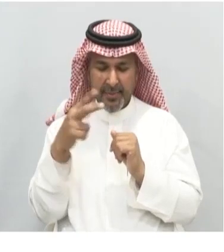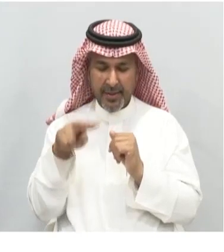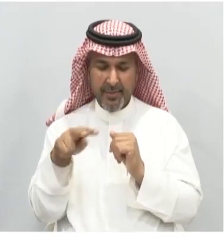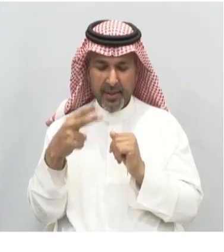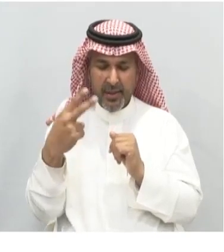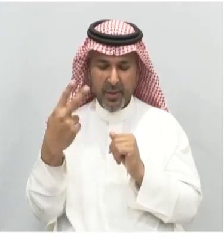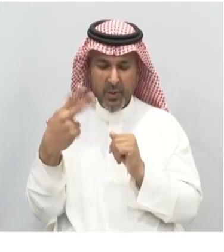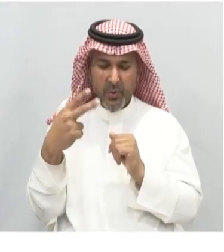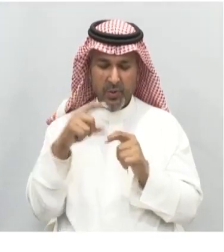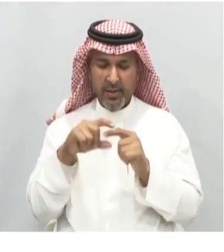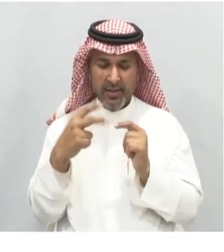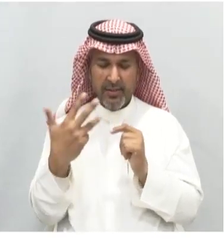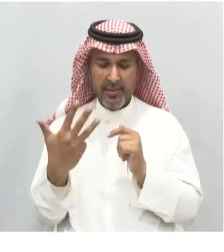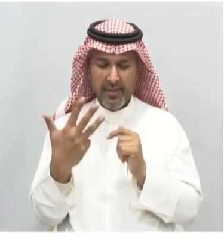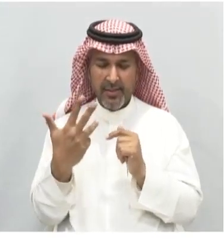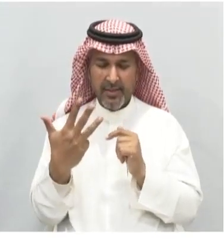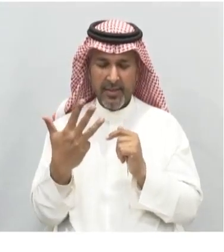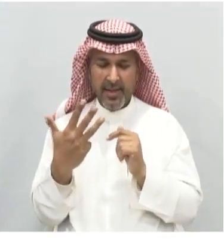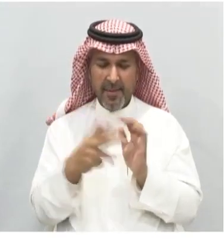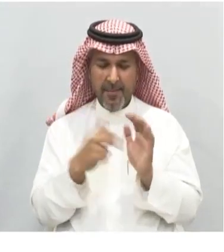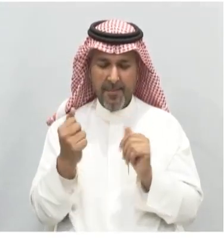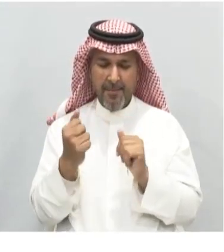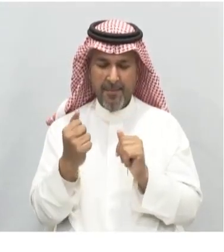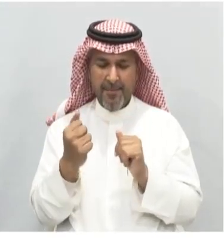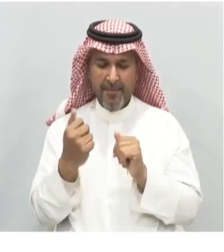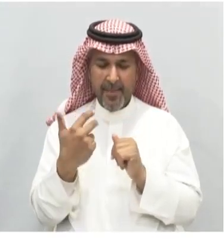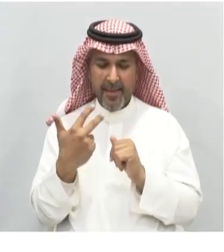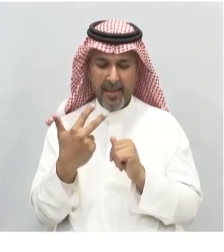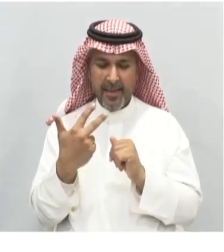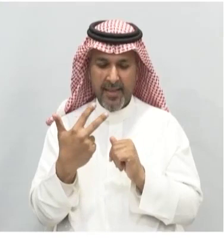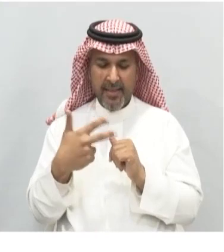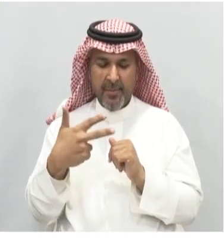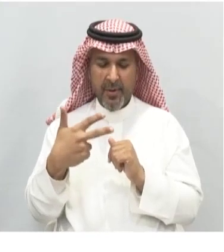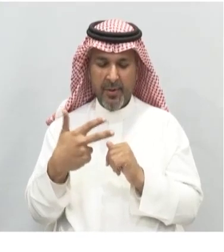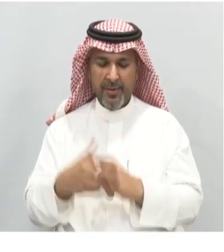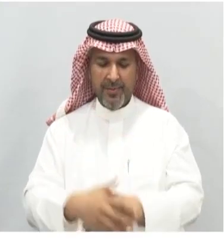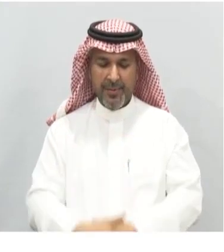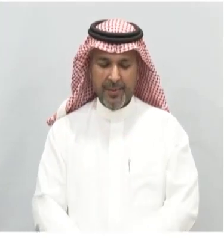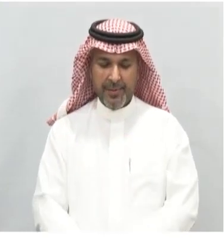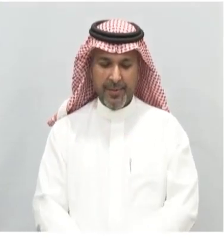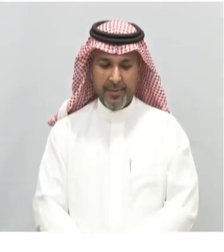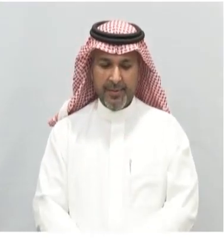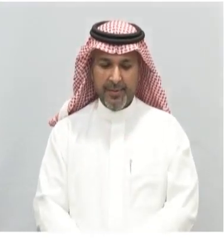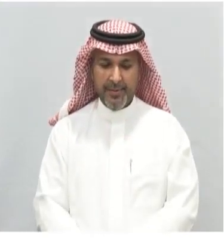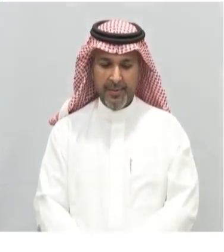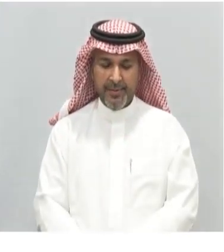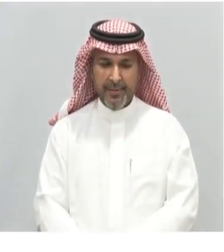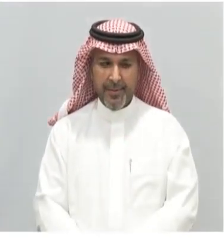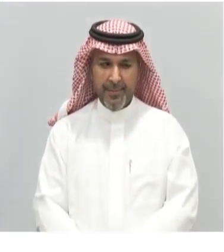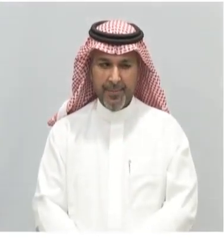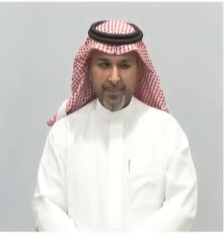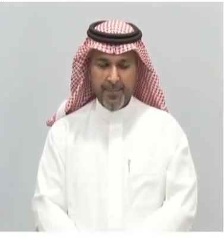تق 9 باستعمال الانماط نستطيع حلها بشكل مباشر ونقول 80 لماذا قمنا بقسمه